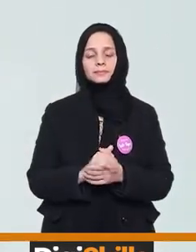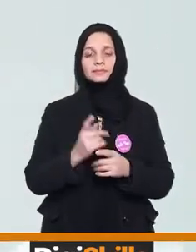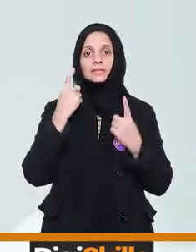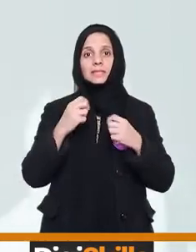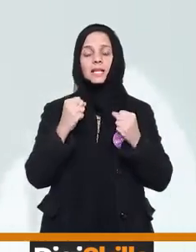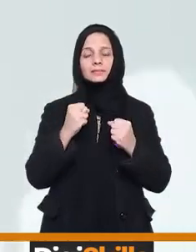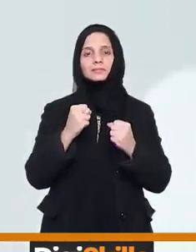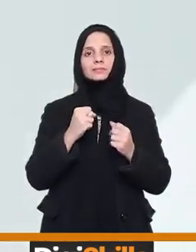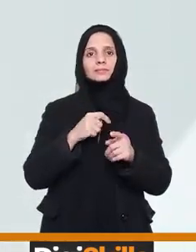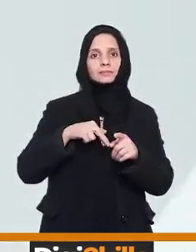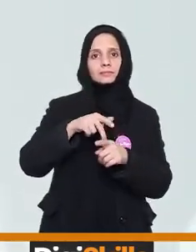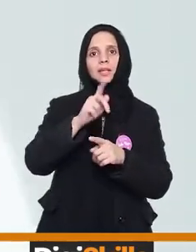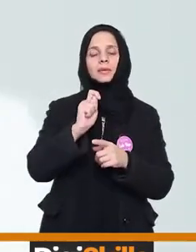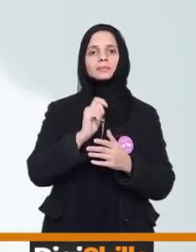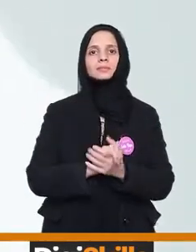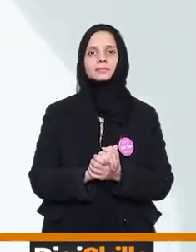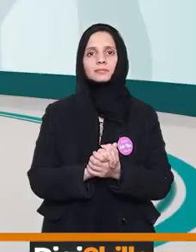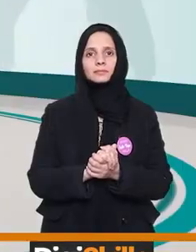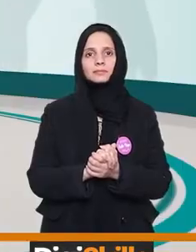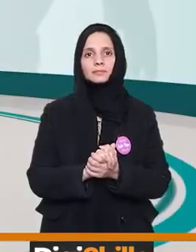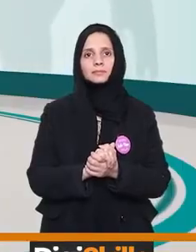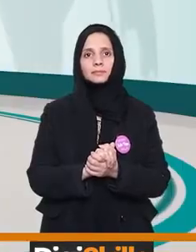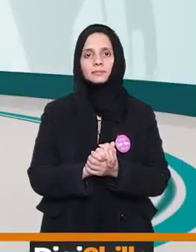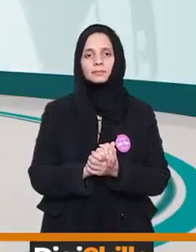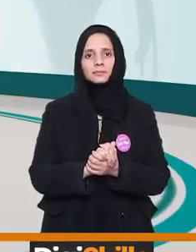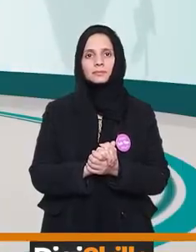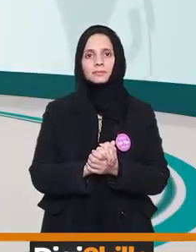doing the activity when it matters the most.